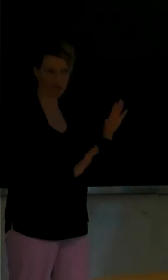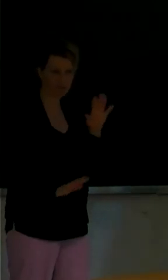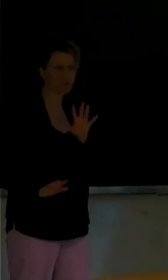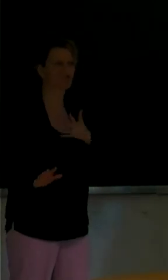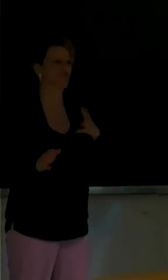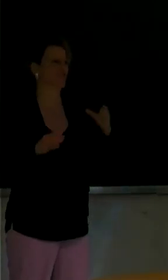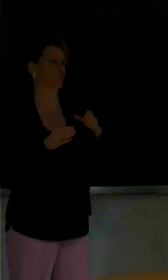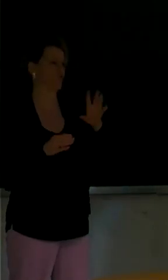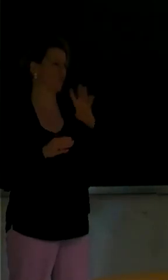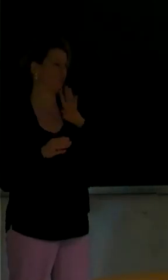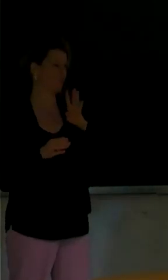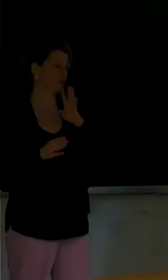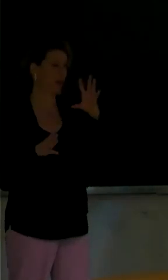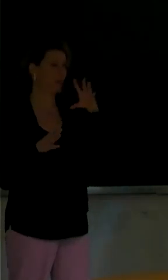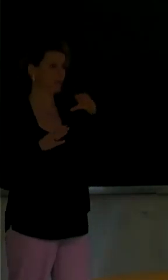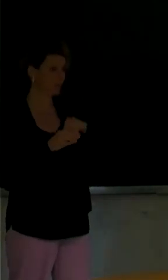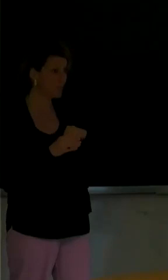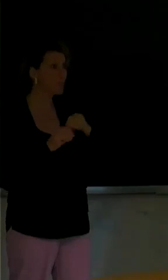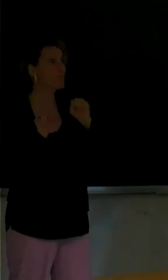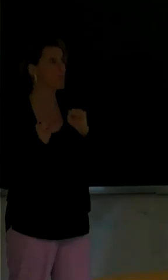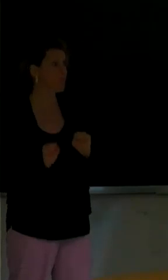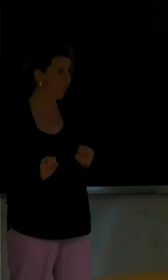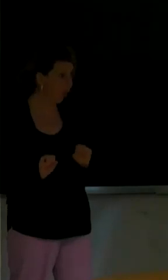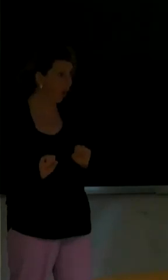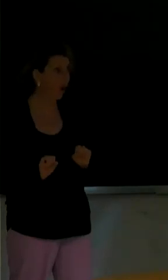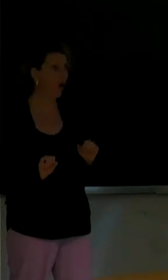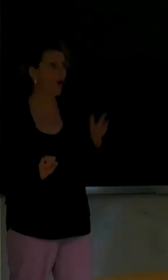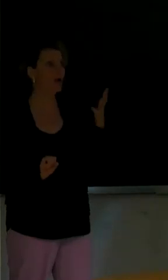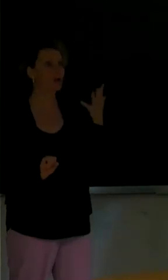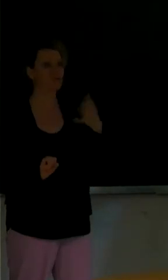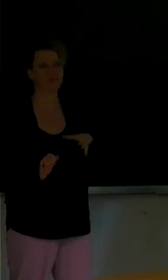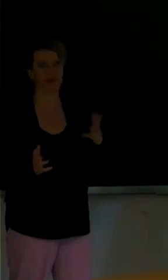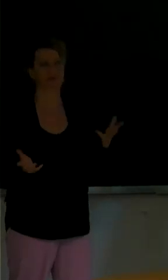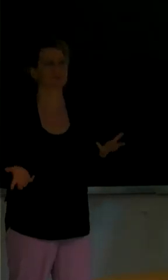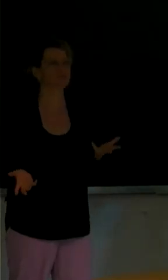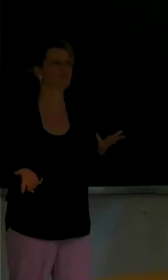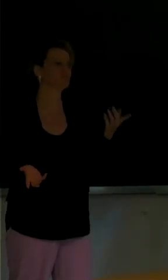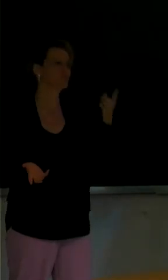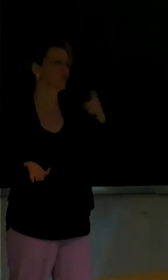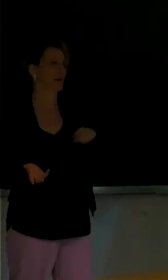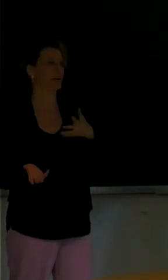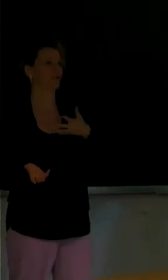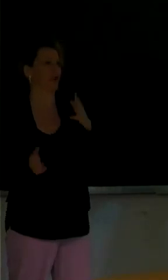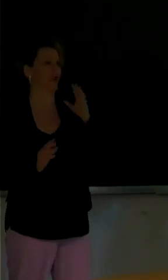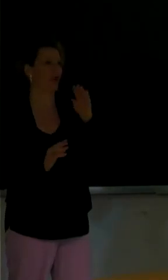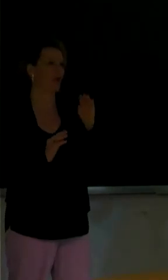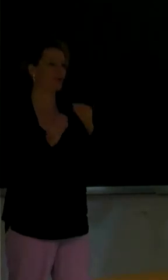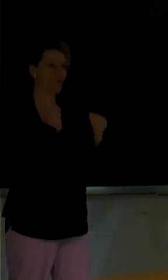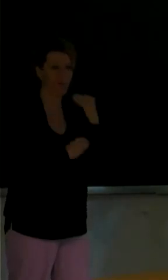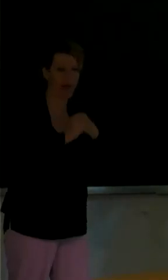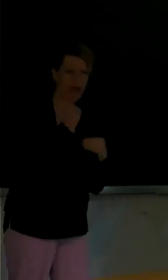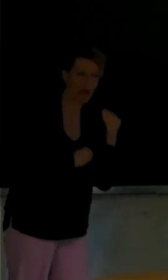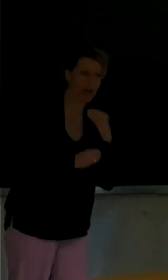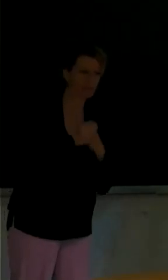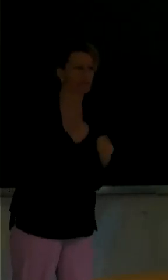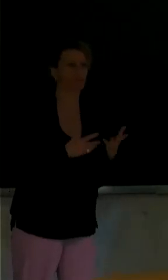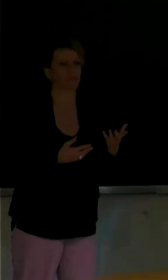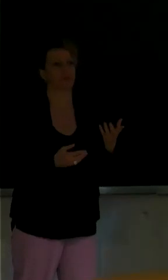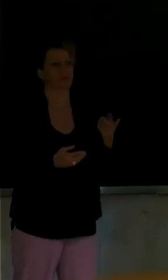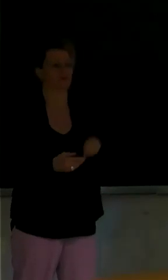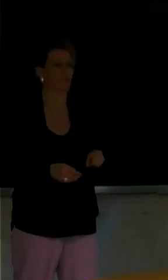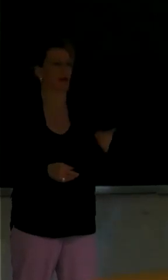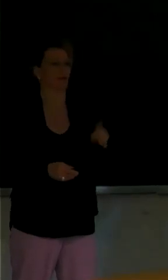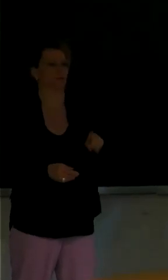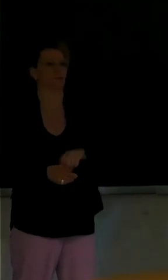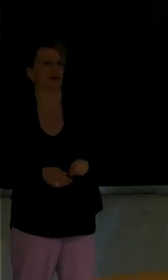così potete entrare dentro e già prepararvi insomma se avete domande domani, dopodomani, nei prossimi giorni, nei prossimi mesi, noi siamo lì, io questo